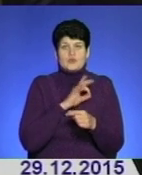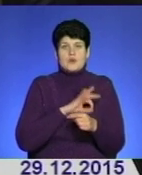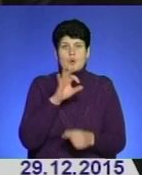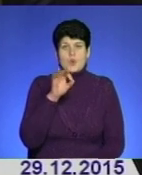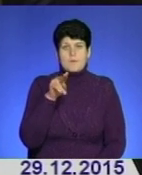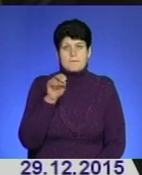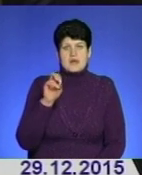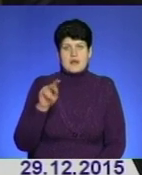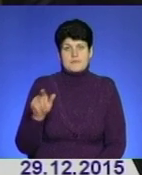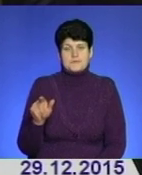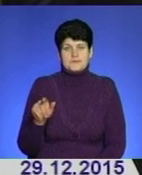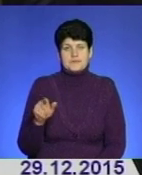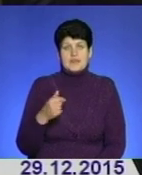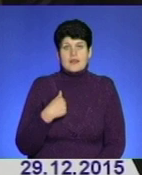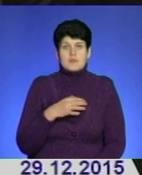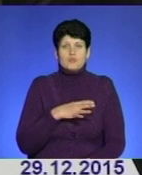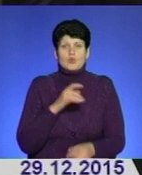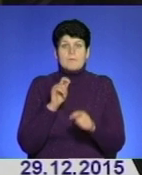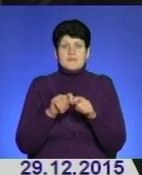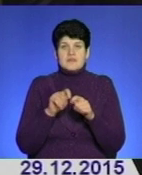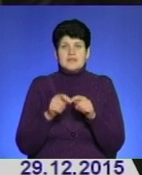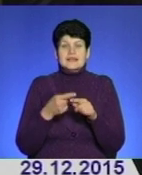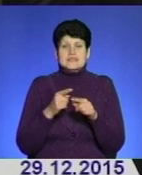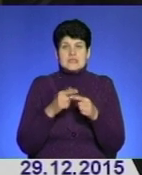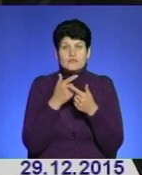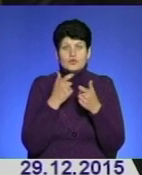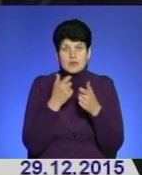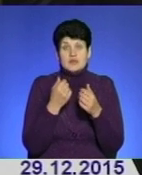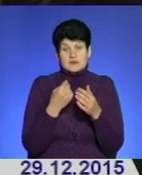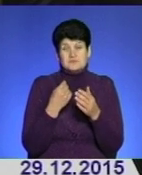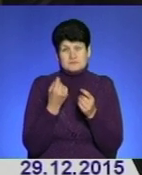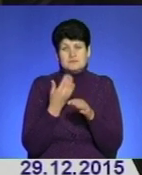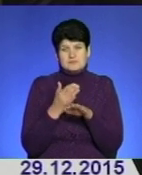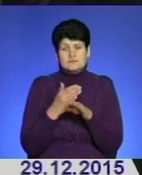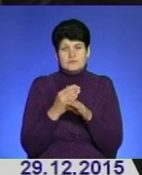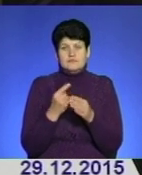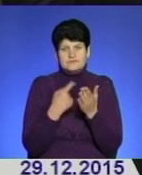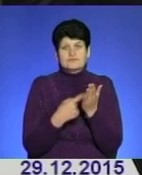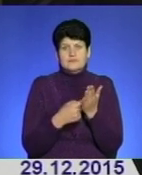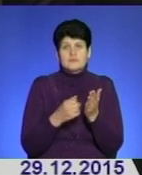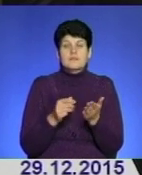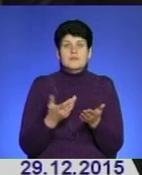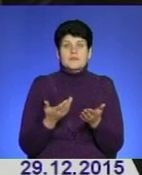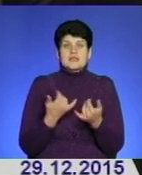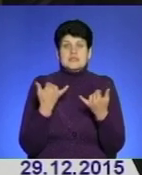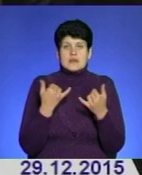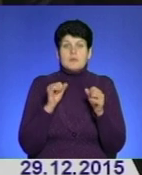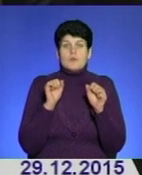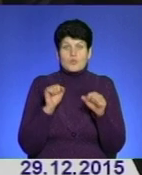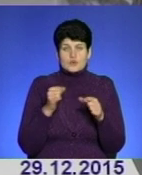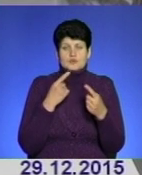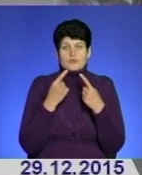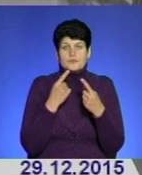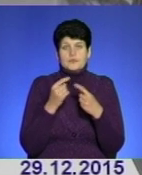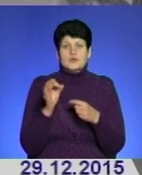«Опель». Нами була перевірена ця інформація, яка частково підтвердилася. Тому зараз ми можемо стверджувати,